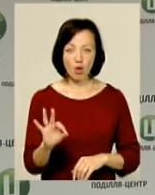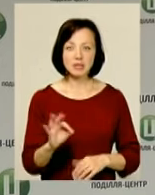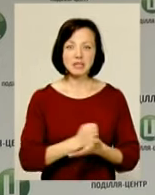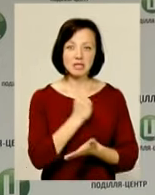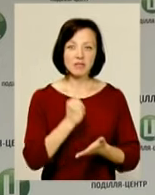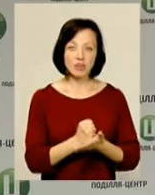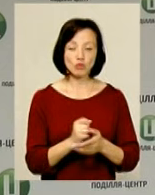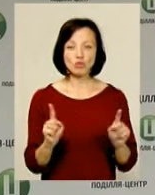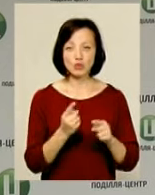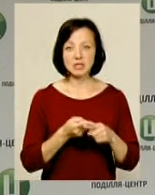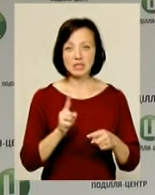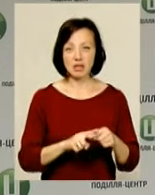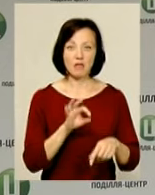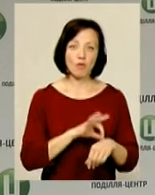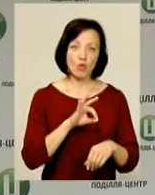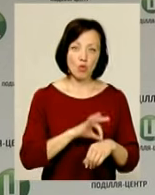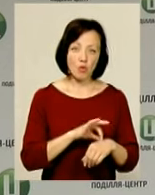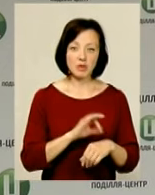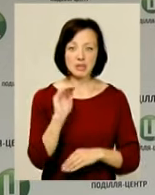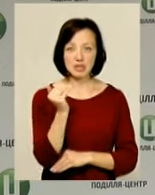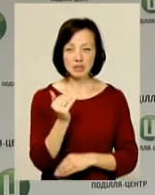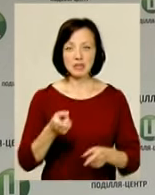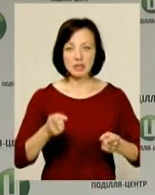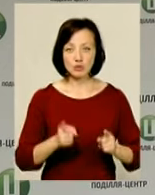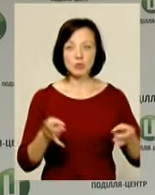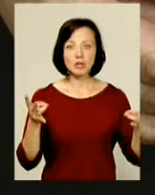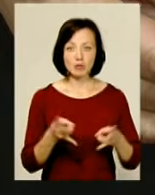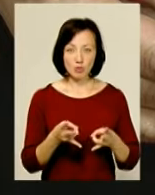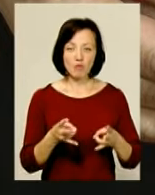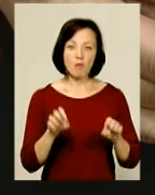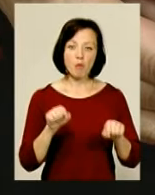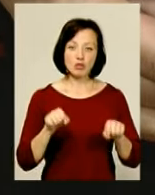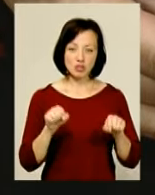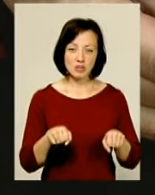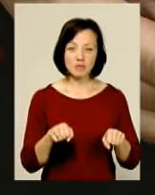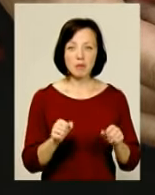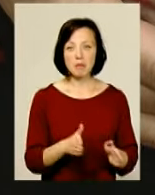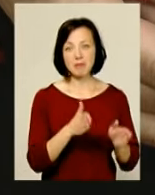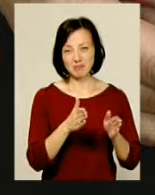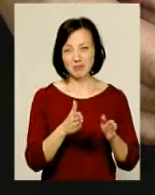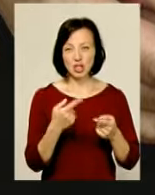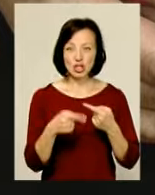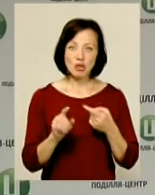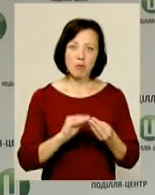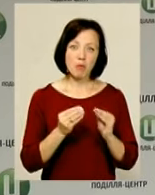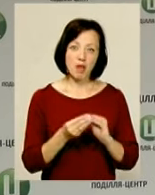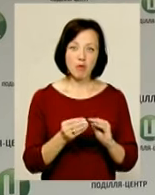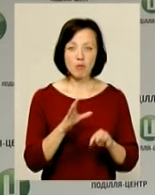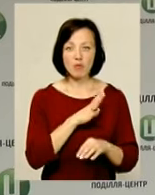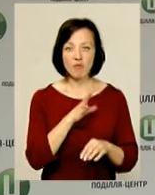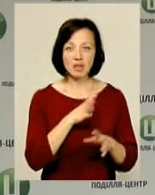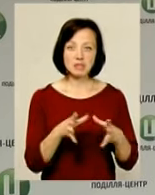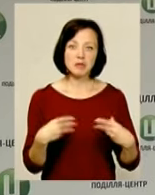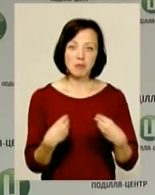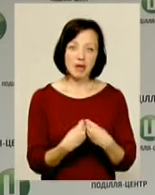затверджує, що, допустимо, це хвороба, що дитина дійсно потребувала цього. Можливо, то якась інша проблема, проблема, допустимо,